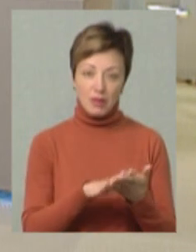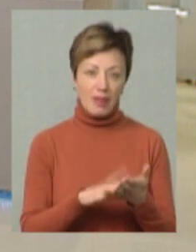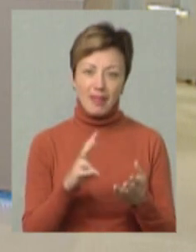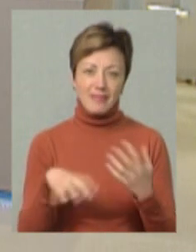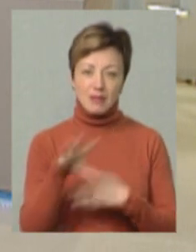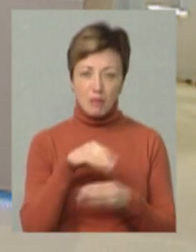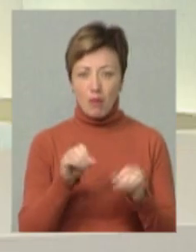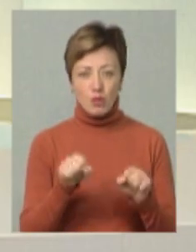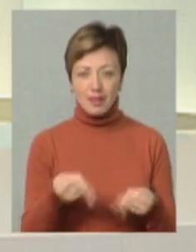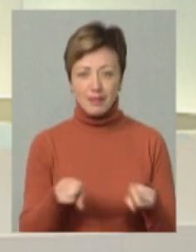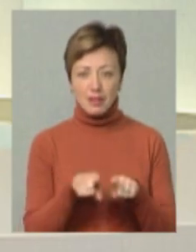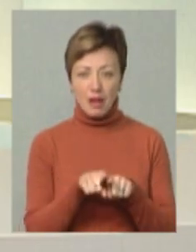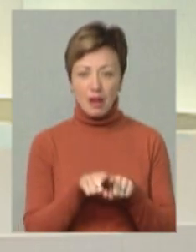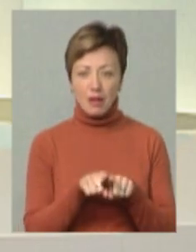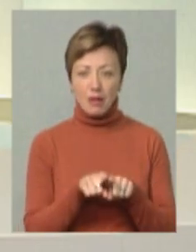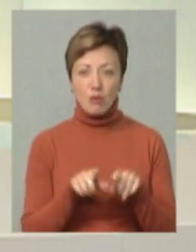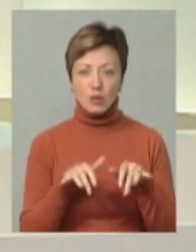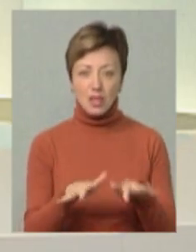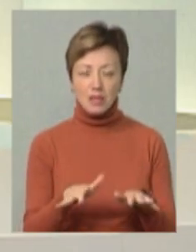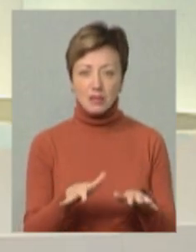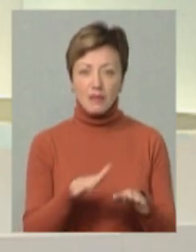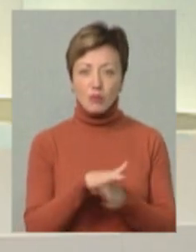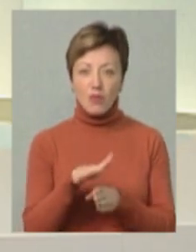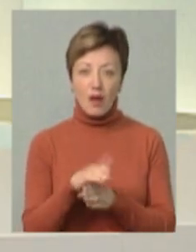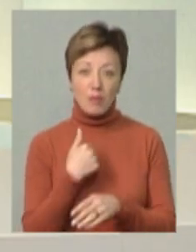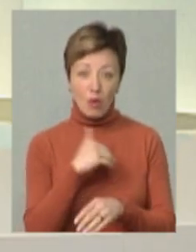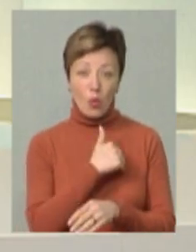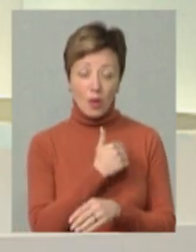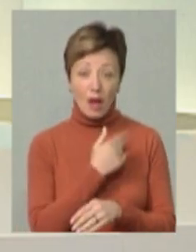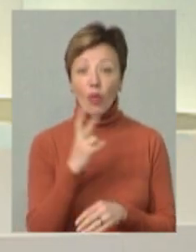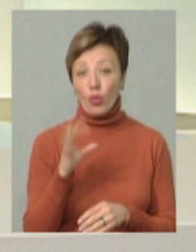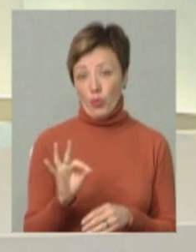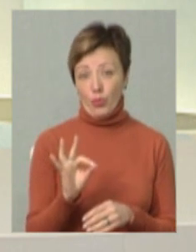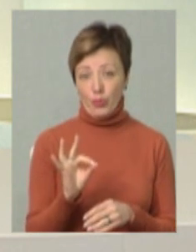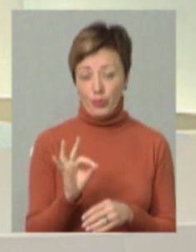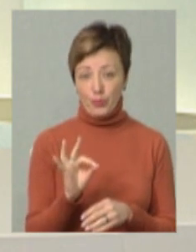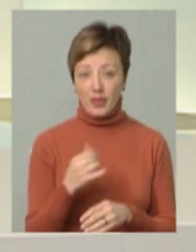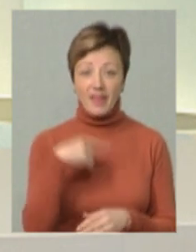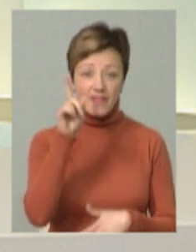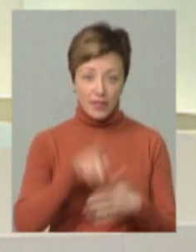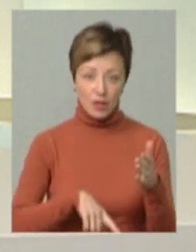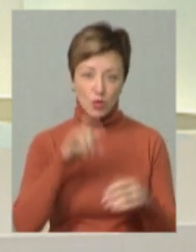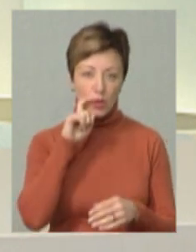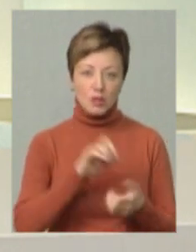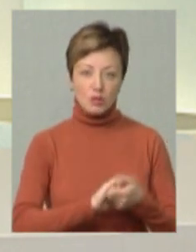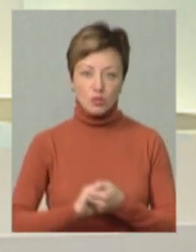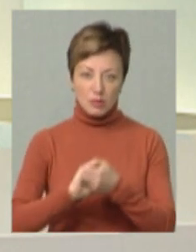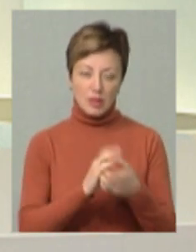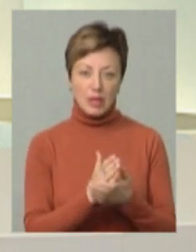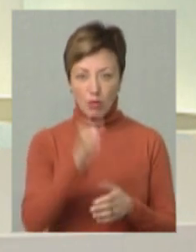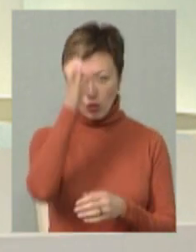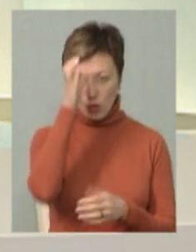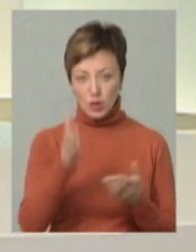усіма, може, не так ті процеси відбуваються, як би нам того хотілося, але я вірю в те, що українське суспільство є